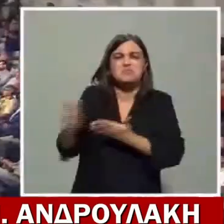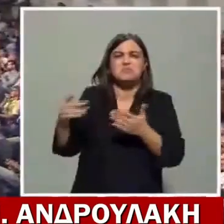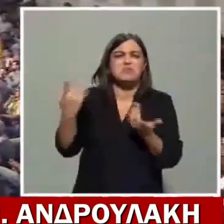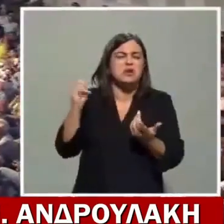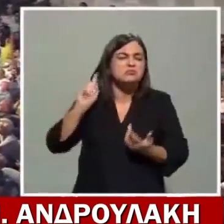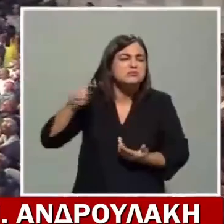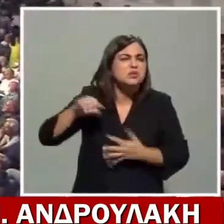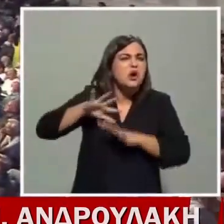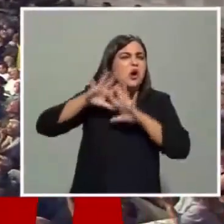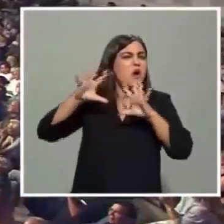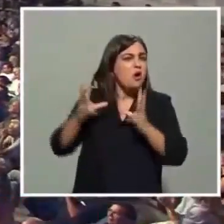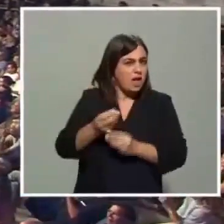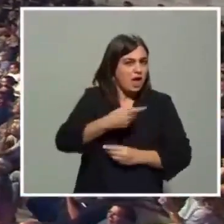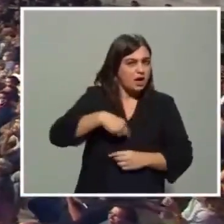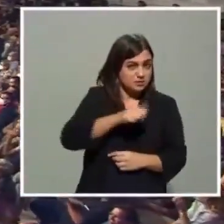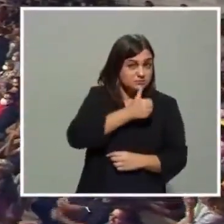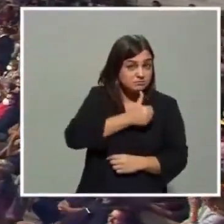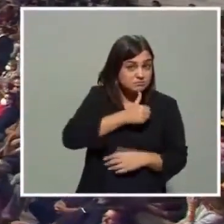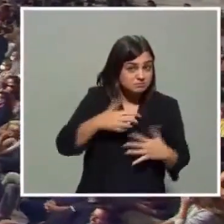εκδηλώσεις πρόκειται να διοργανωθούν πανελλαδικά